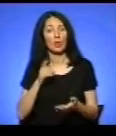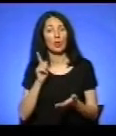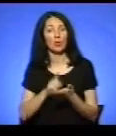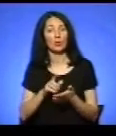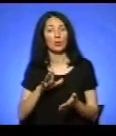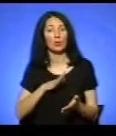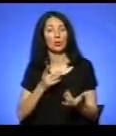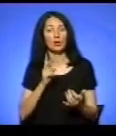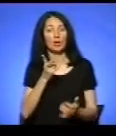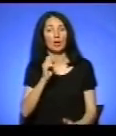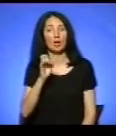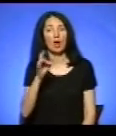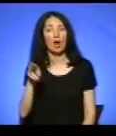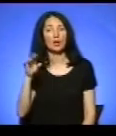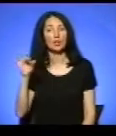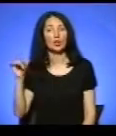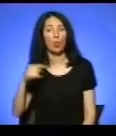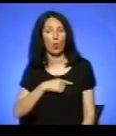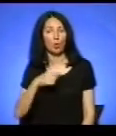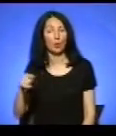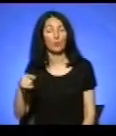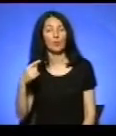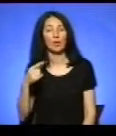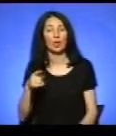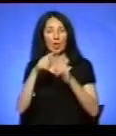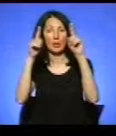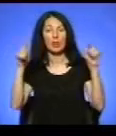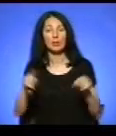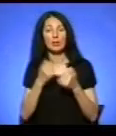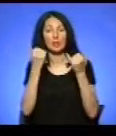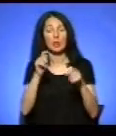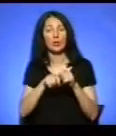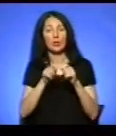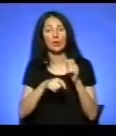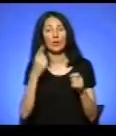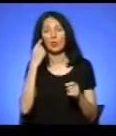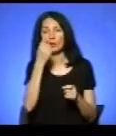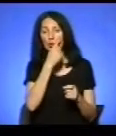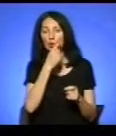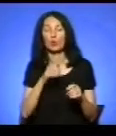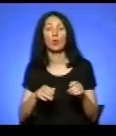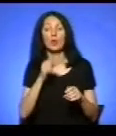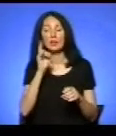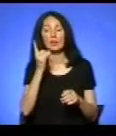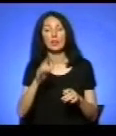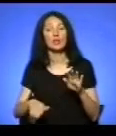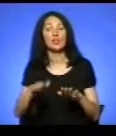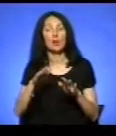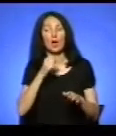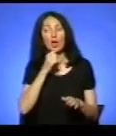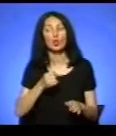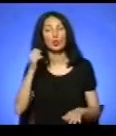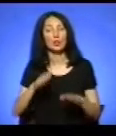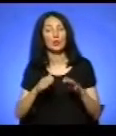кардіограф. Таблиці для вимірювання зору, дитячі ваги, дорослі ваги,